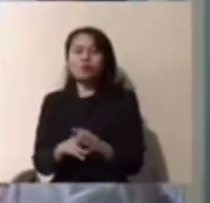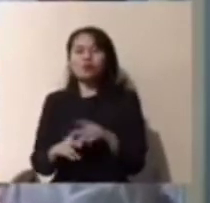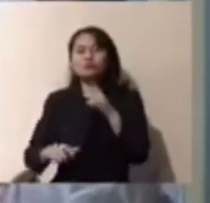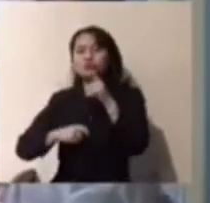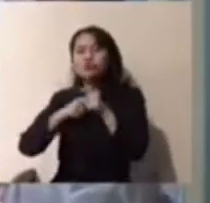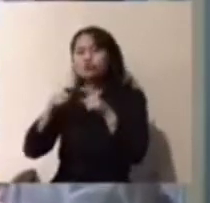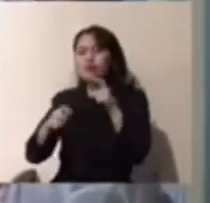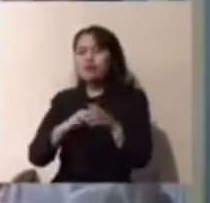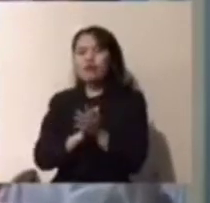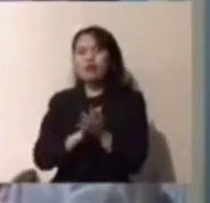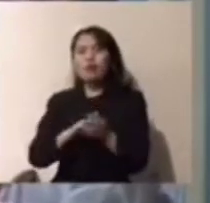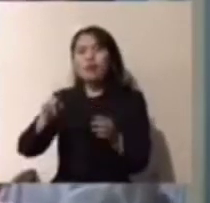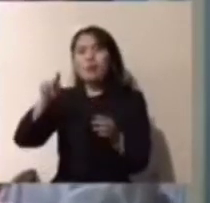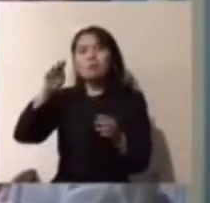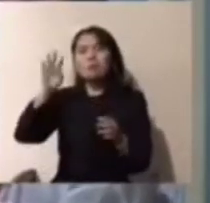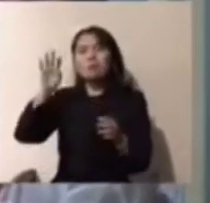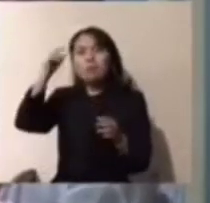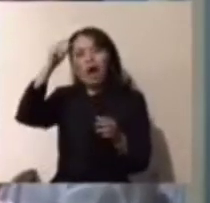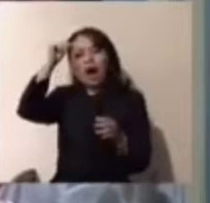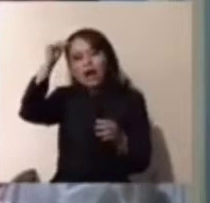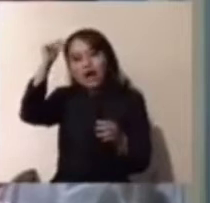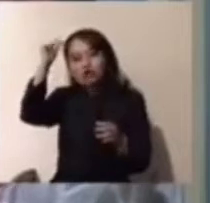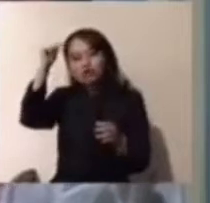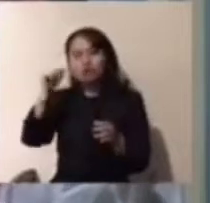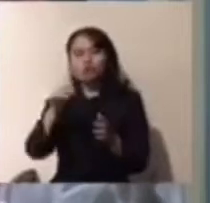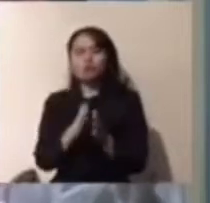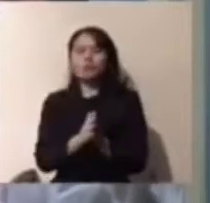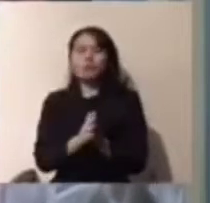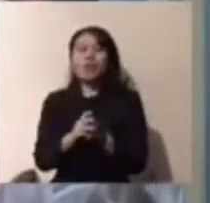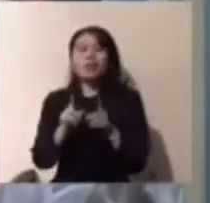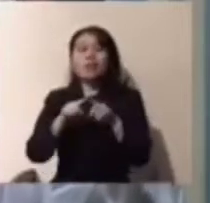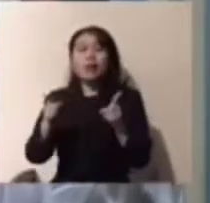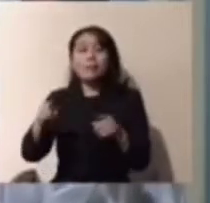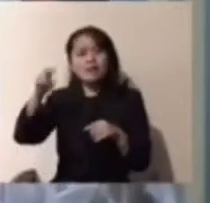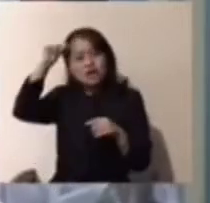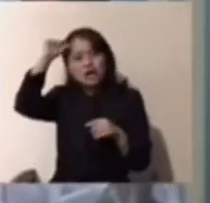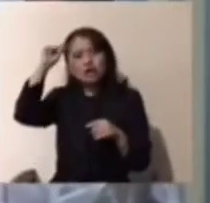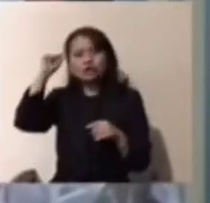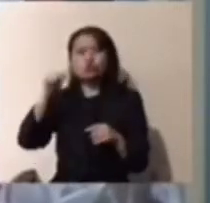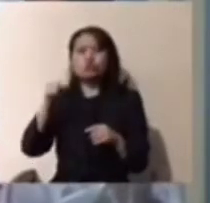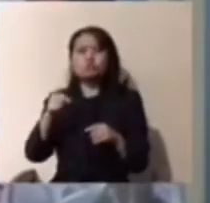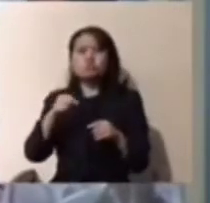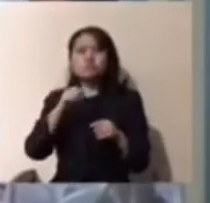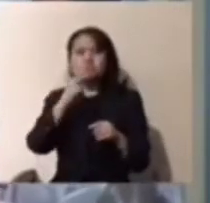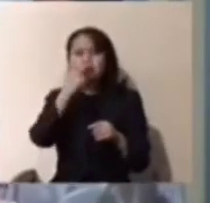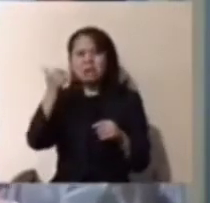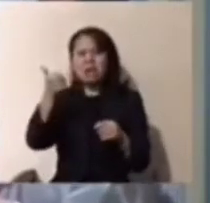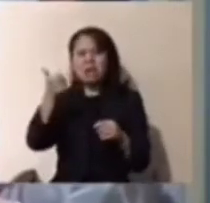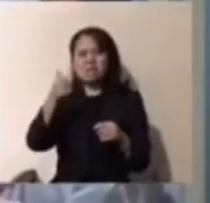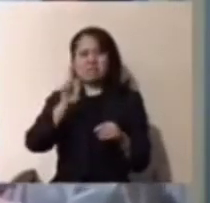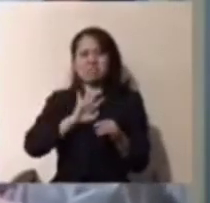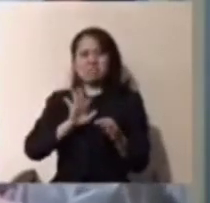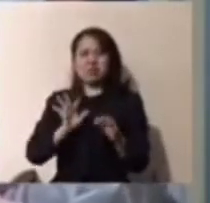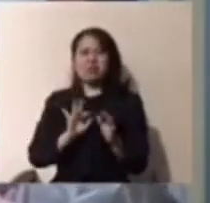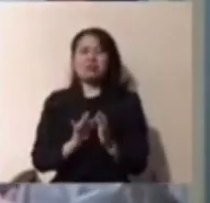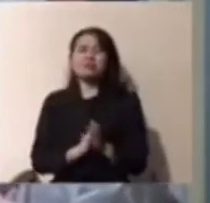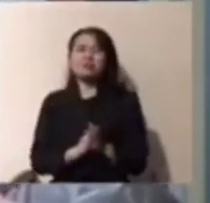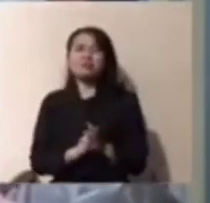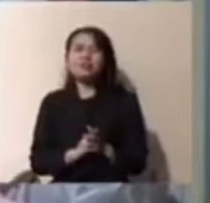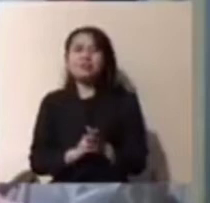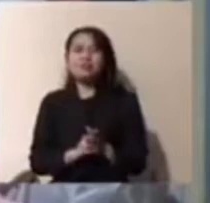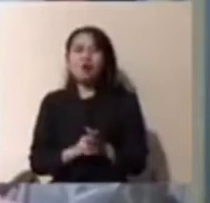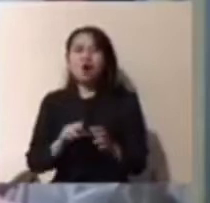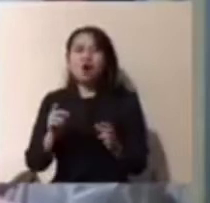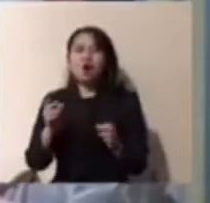memberitahukan hal-hal itu kepada para rasul, tetapi para rasul tidak percaya. Mereka menganggap cerita